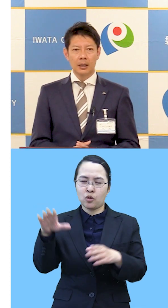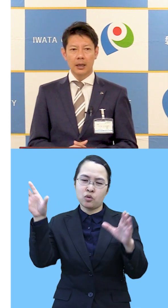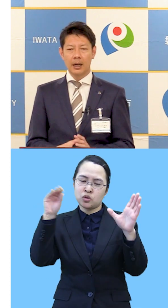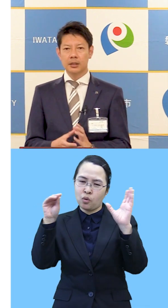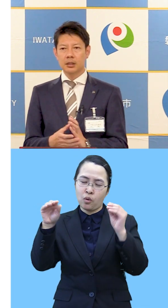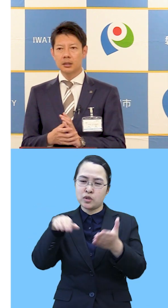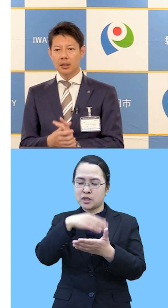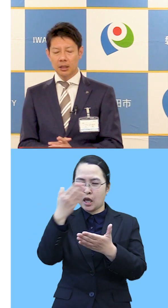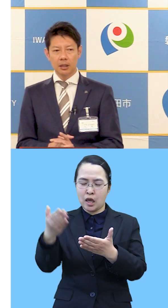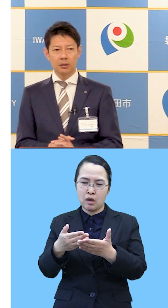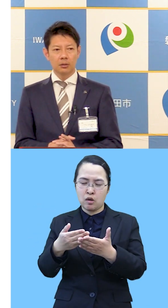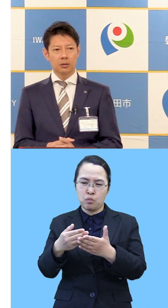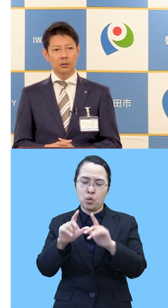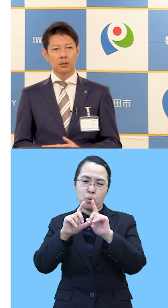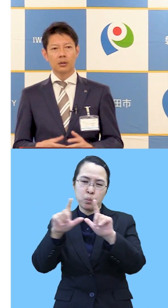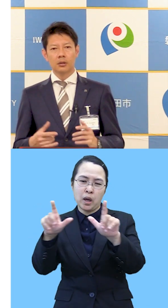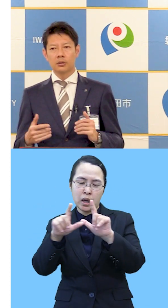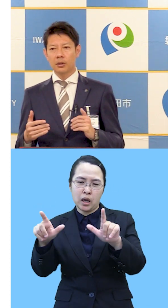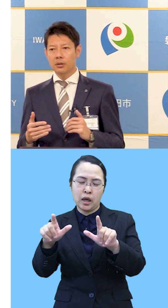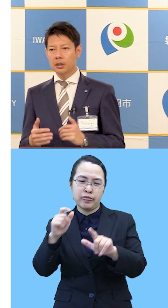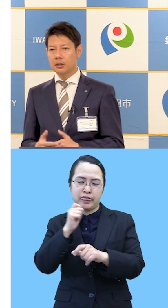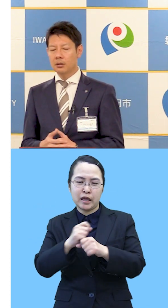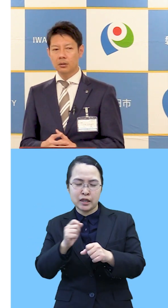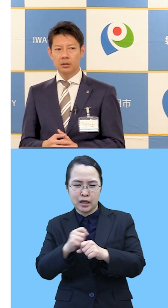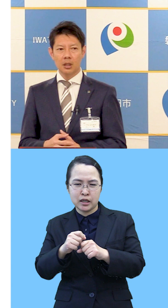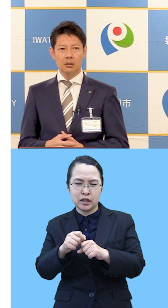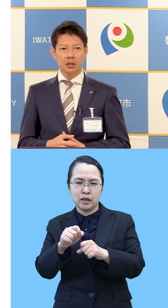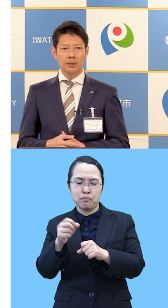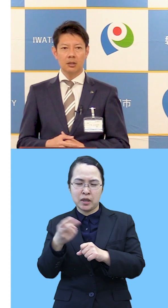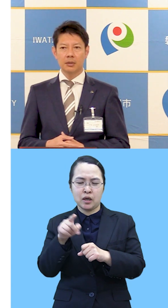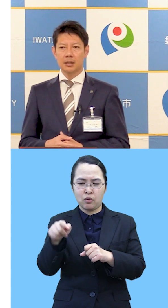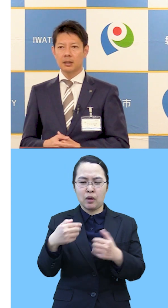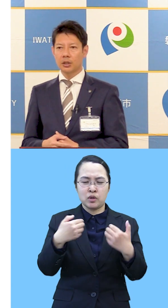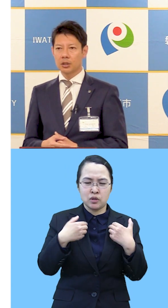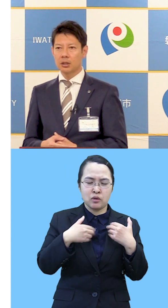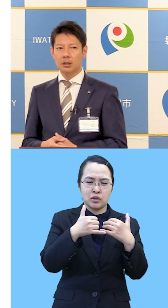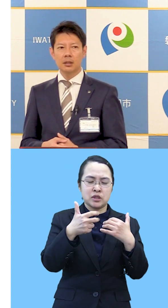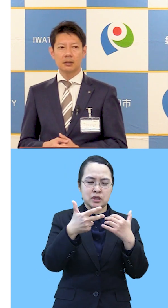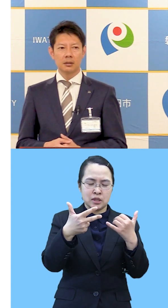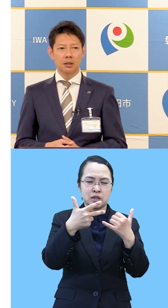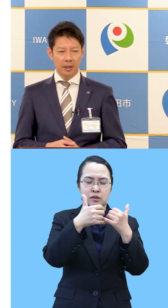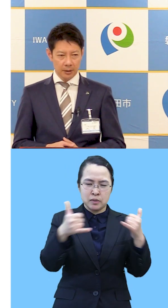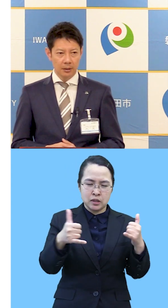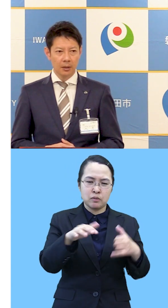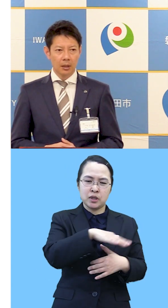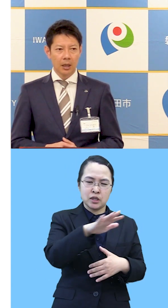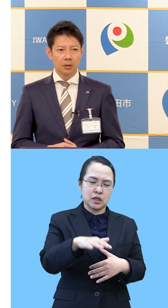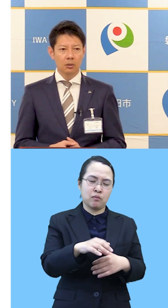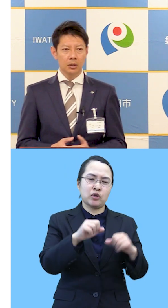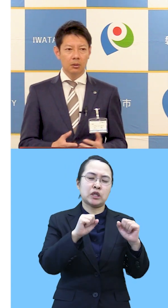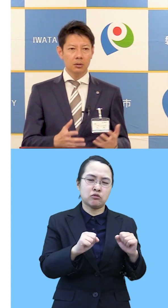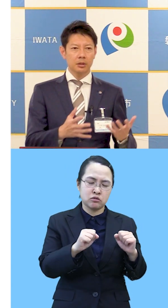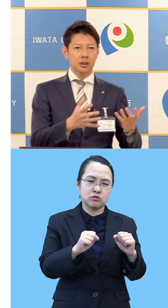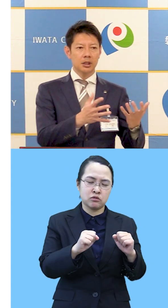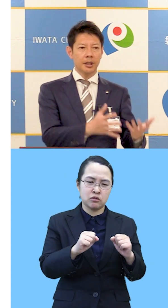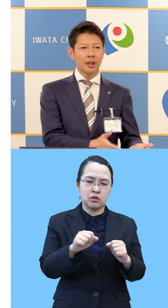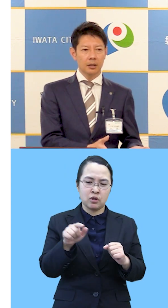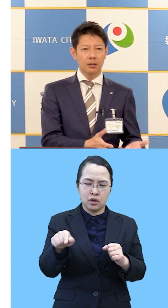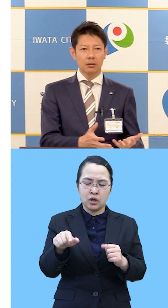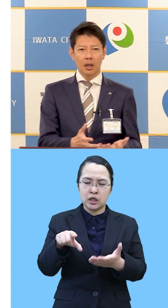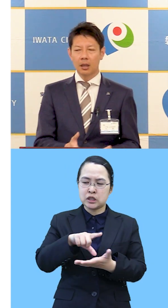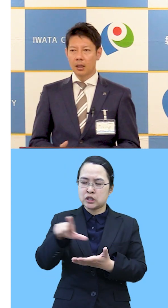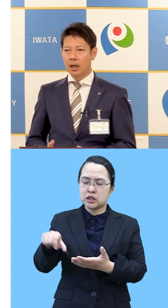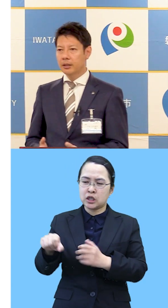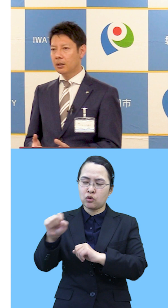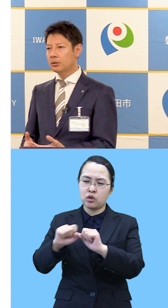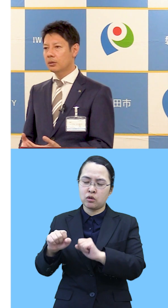が発信できないということと、それを必要としている市民の皆さんたち一定数います。こんなことを地域でやっ